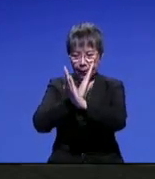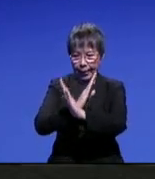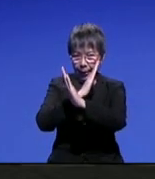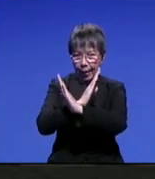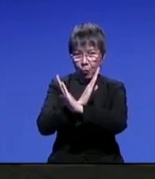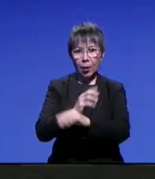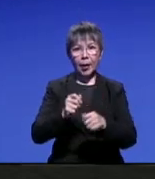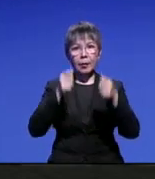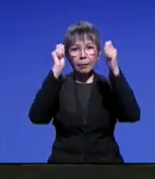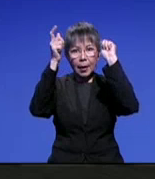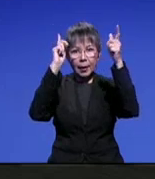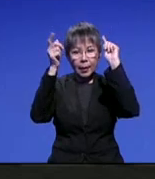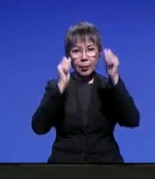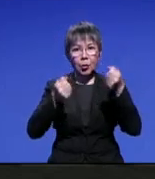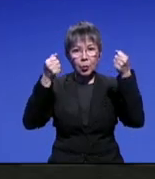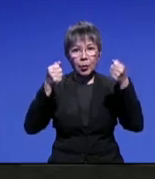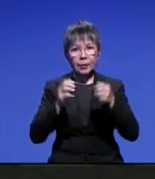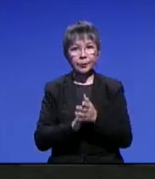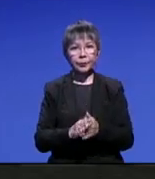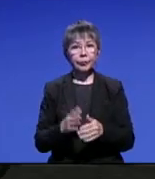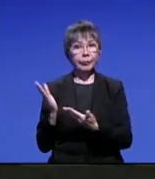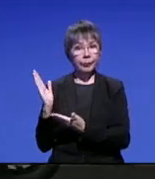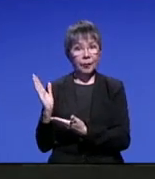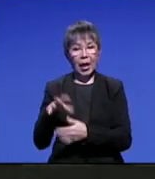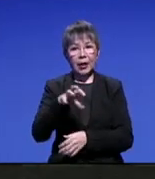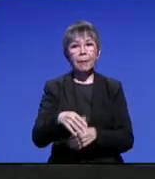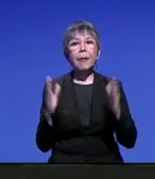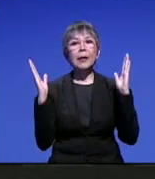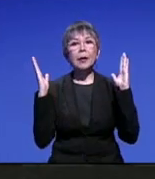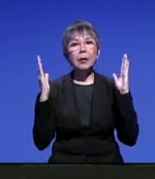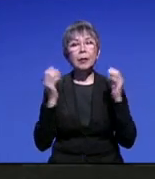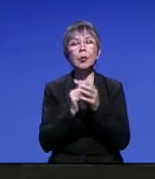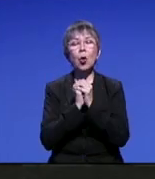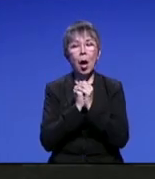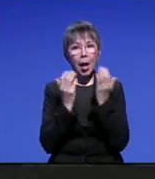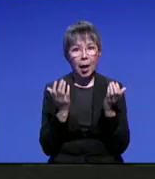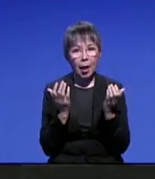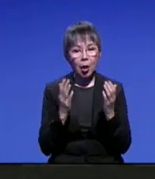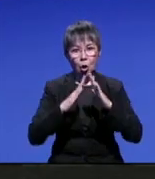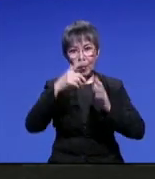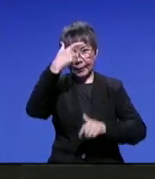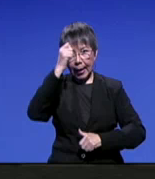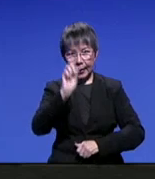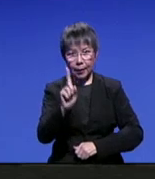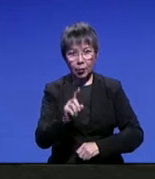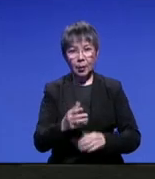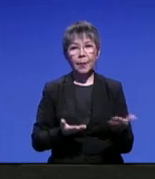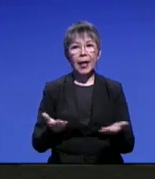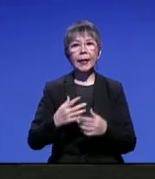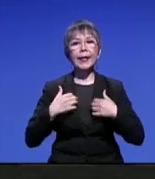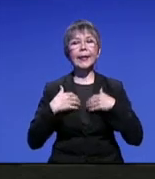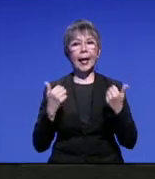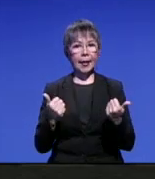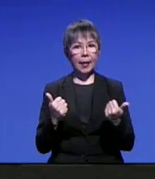atribut partai. Lokasi lain yang juga dilarang adalah tempat ibadah, pastinya kemudian juga rumah sakit dan tempat pelayanan